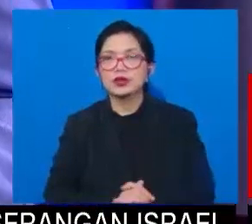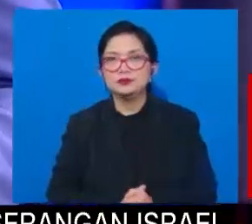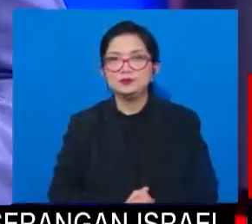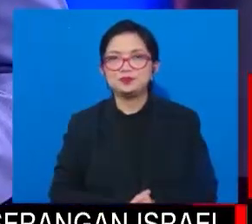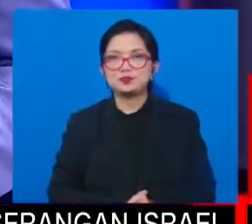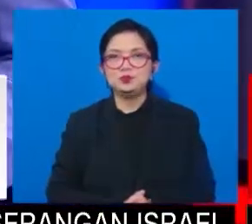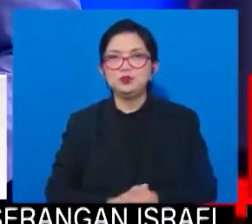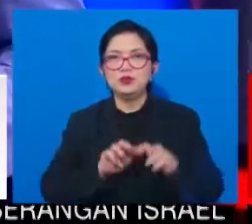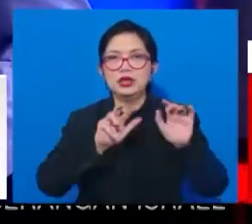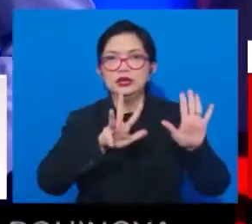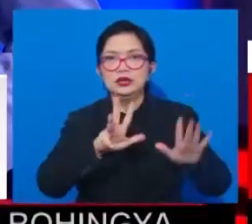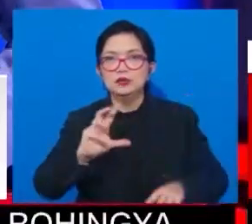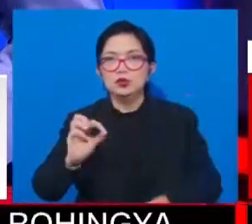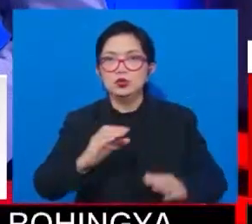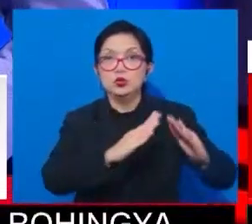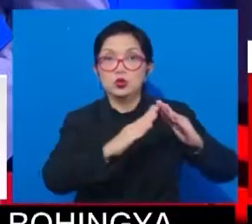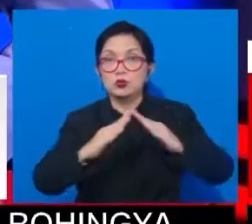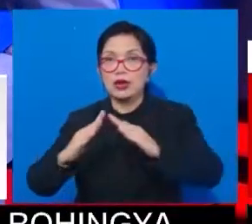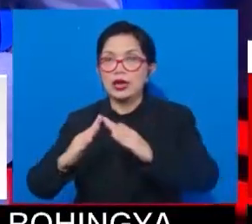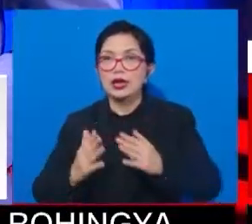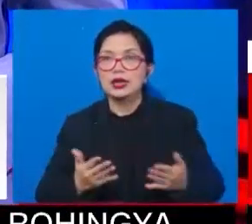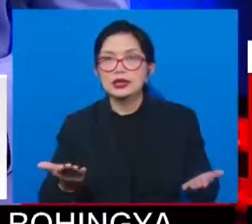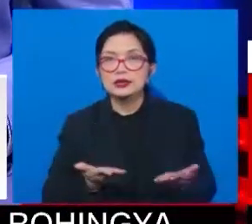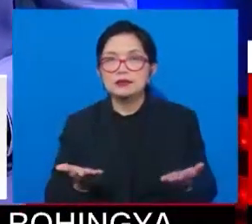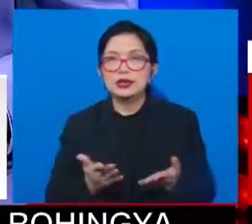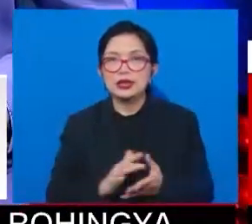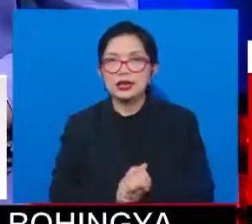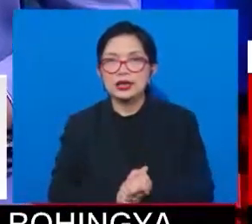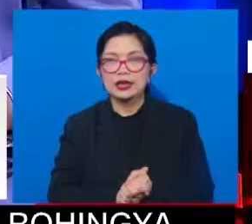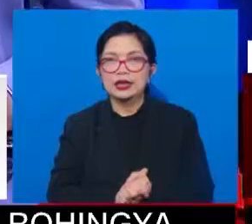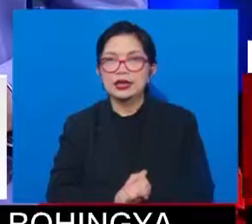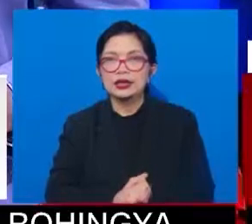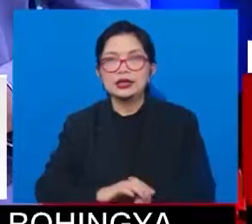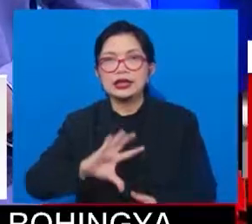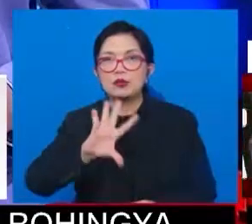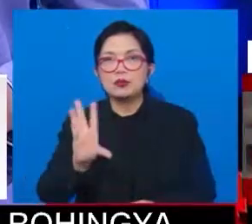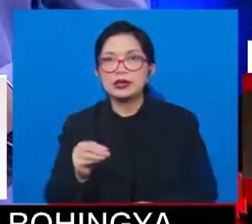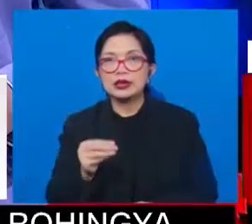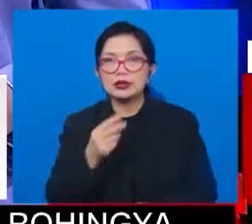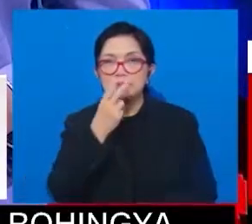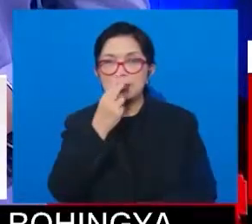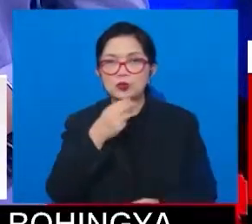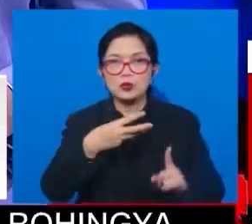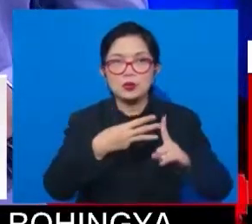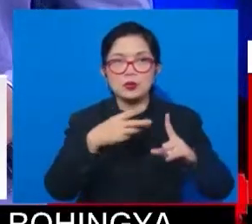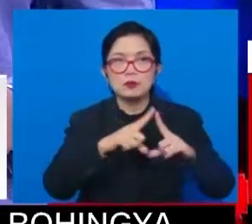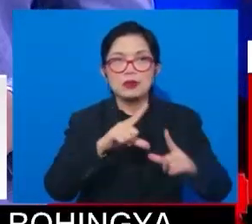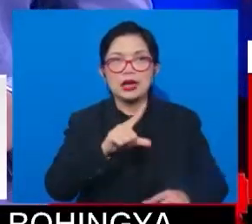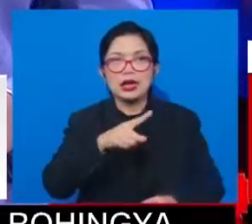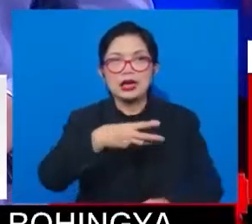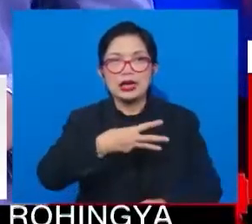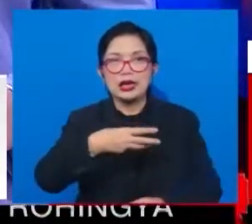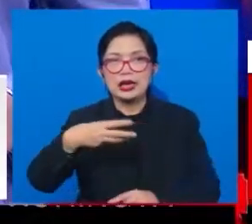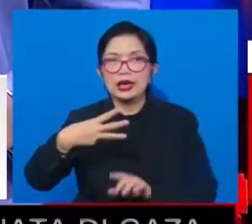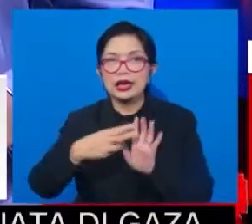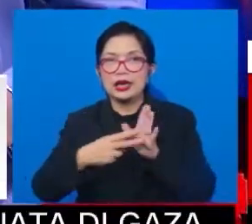Sedikitnya 90 rumah warga di Desa Bojong Balaka, Kecamatan Baleendah, Kabupaten Bandung, Jawa Barat rusak akibat dilanda hujan deras disertai